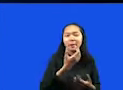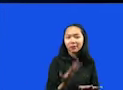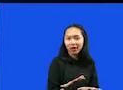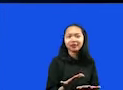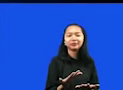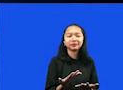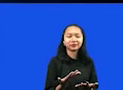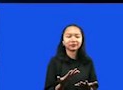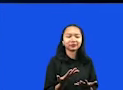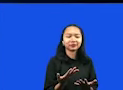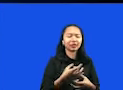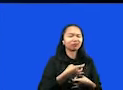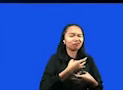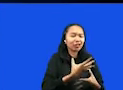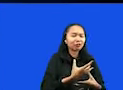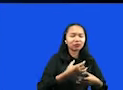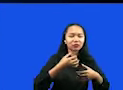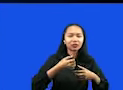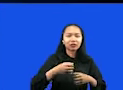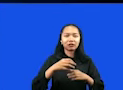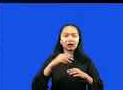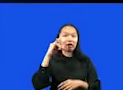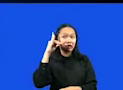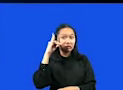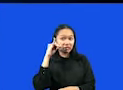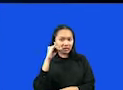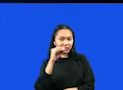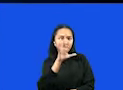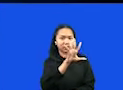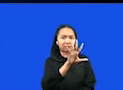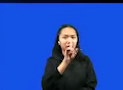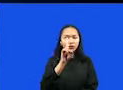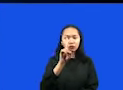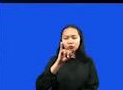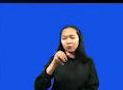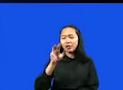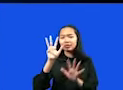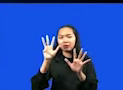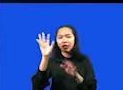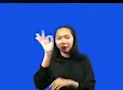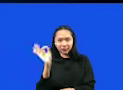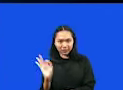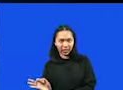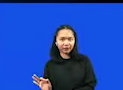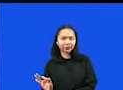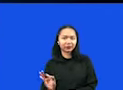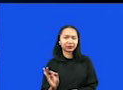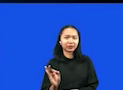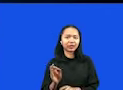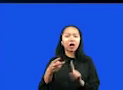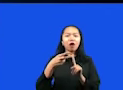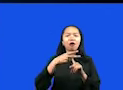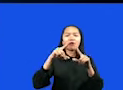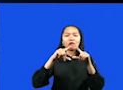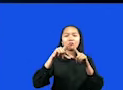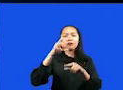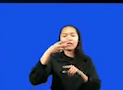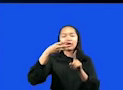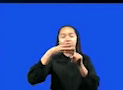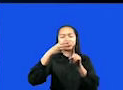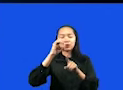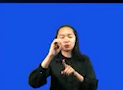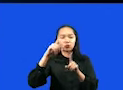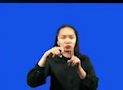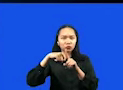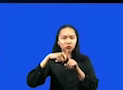favoritnya Oke ini ada Instagram 51,9% oke Instagram Facebook 51,6% dan